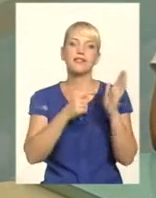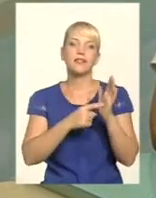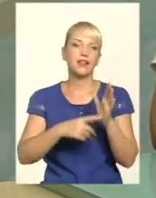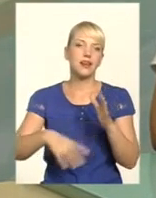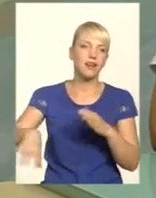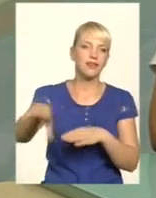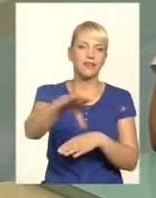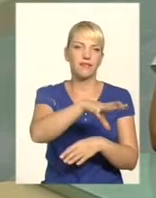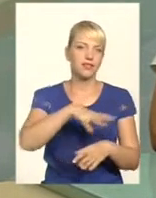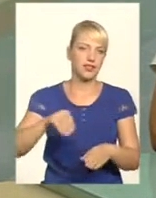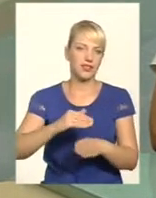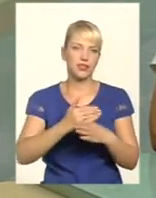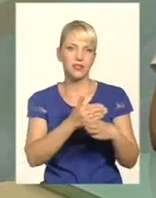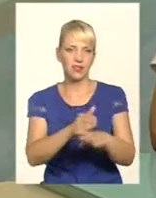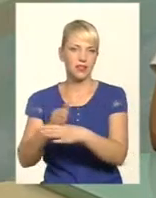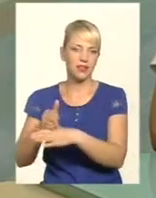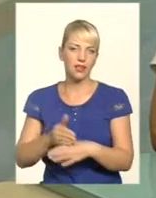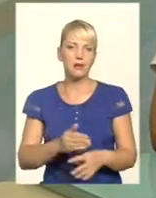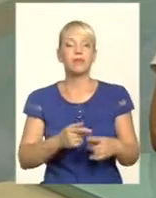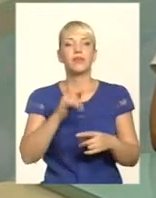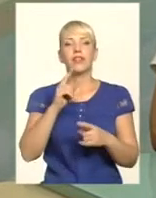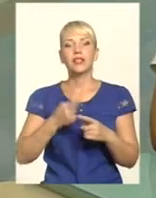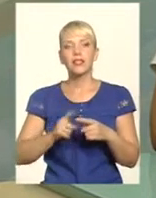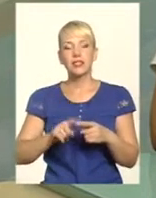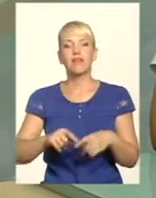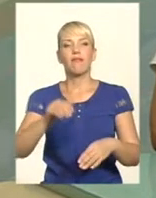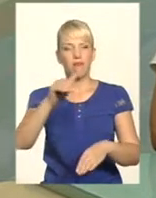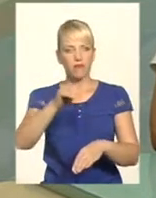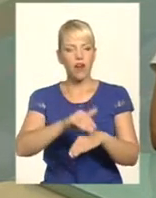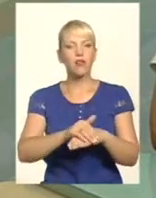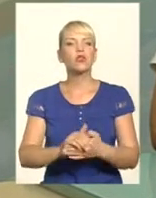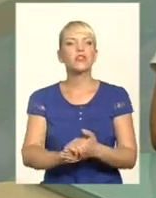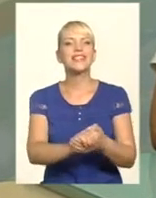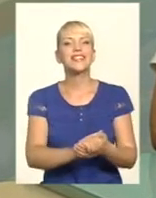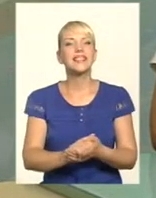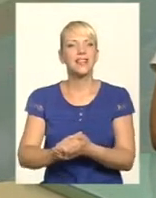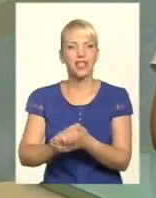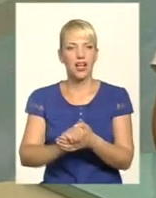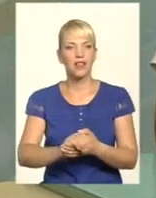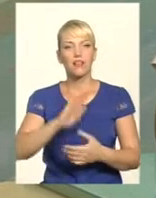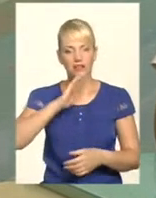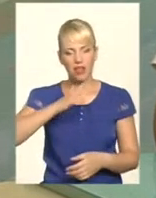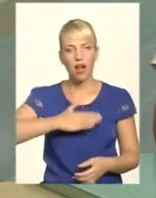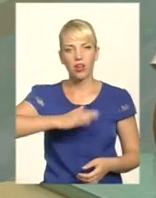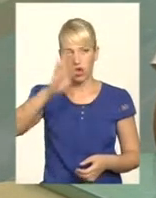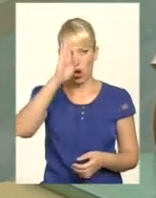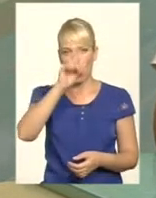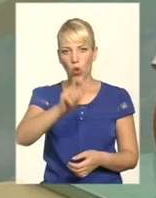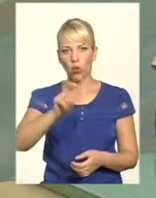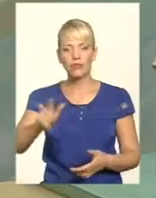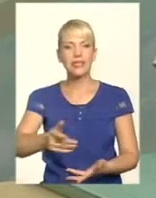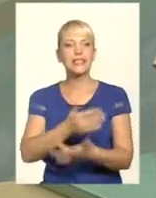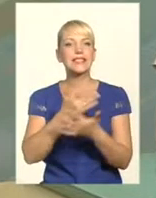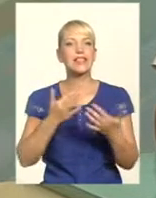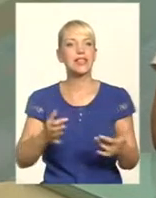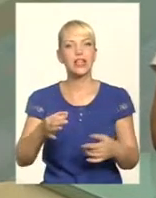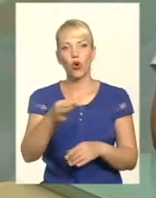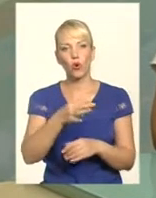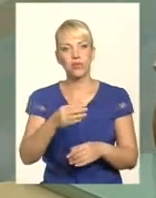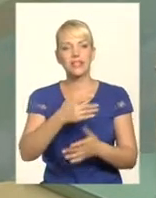є певне також фактор єднання нашої там хлопців з різних областей, з